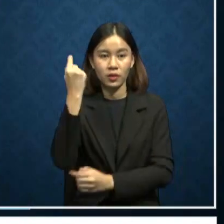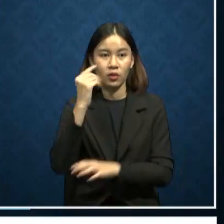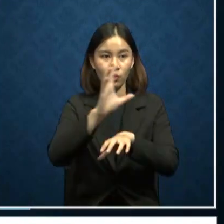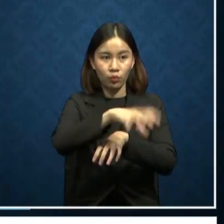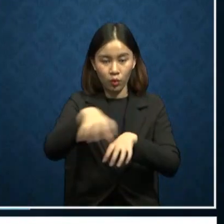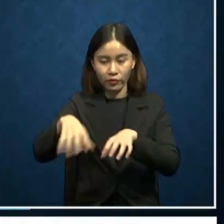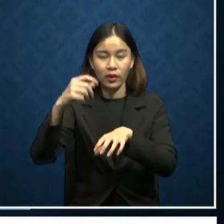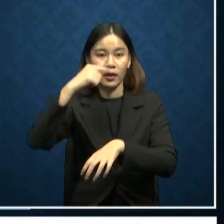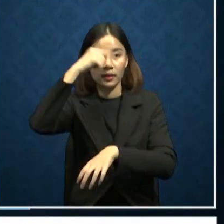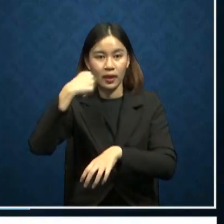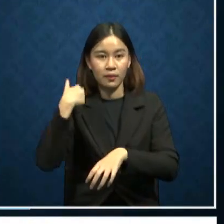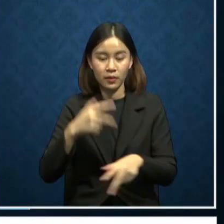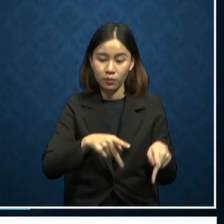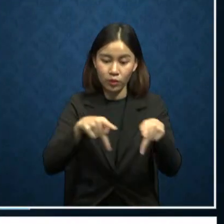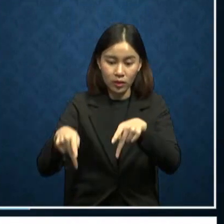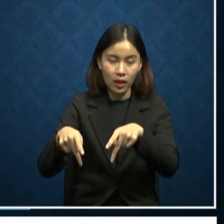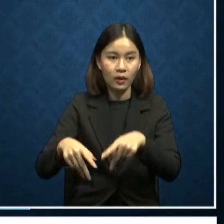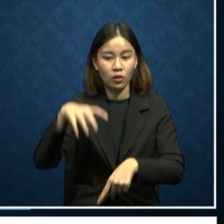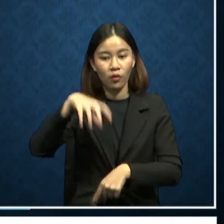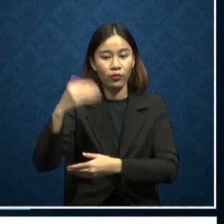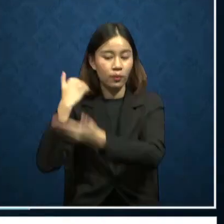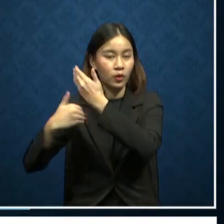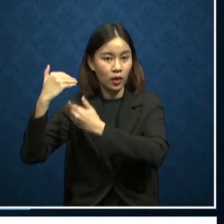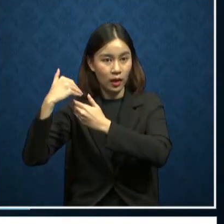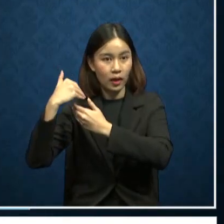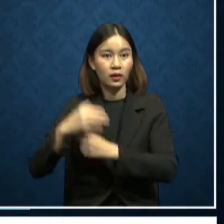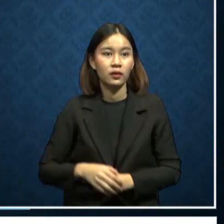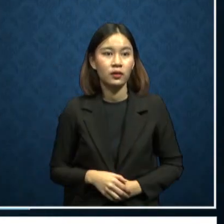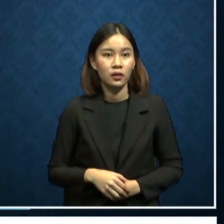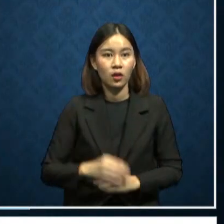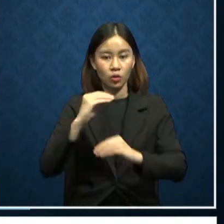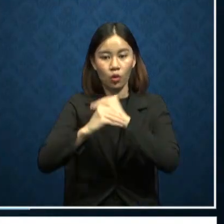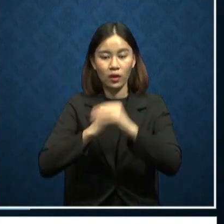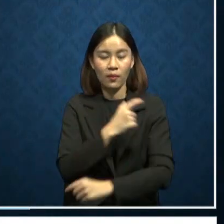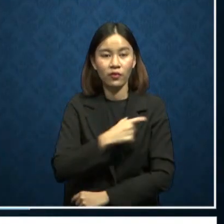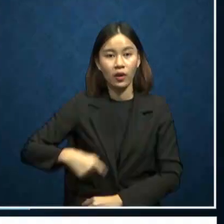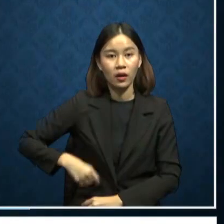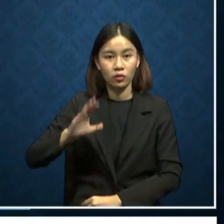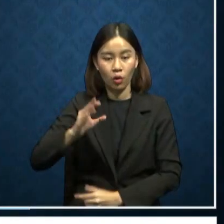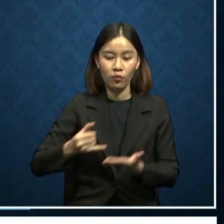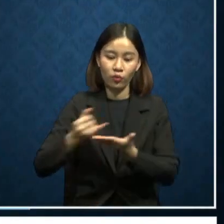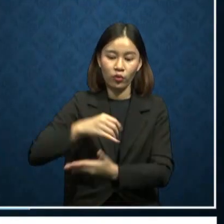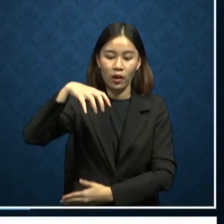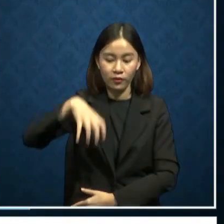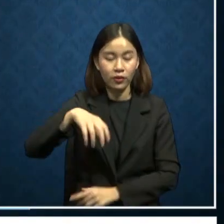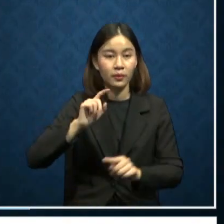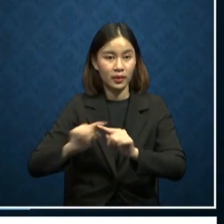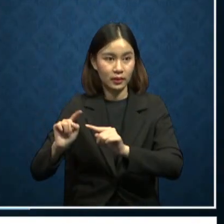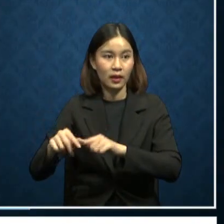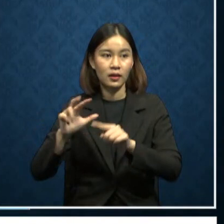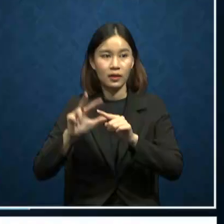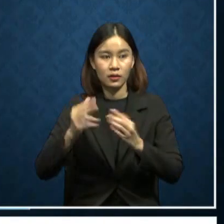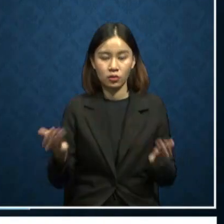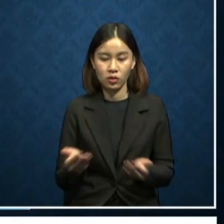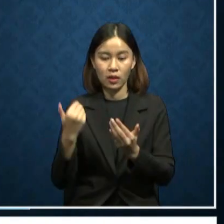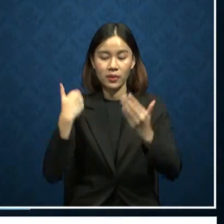รู้ของไทยเช่นพิพิธภัณฑ์อุทยาประวัติศาสตร์โครงการอนึมาจากพระราชดำริหอศิลและอุตแห่งชาติเป็นต้น 3ส่ง